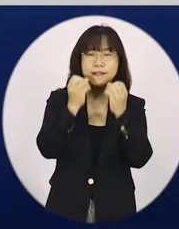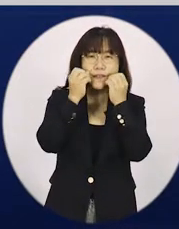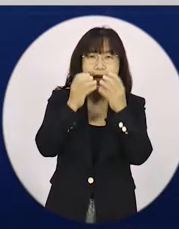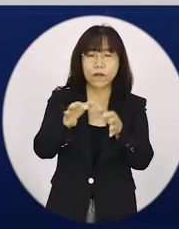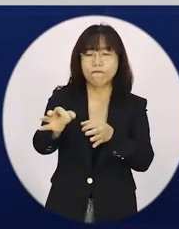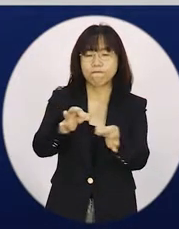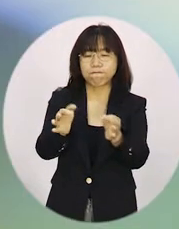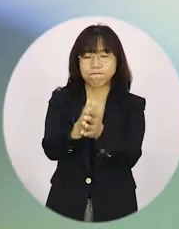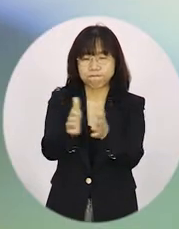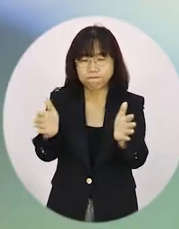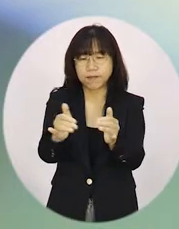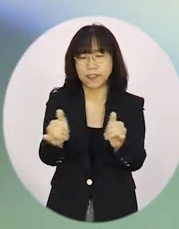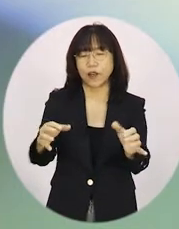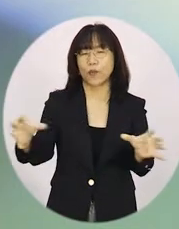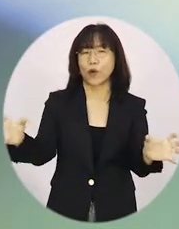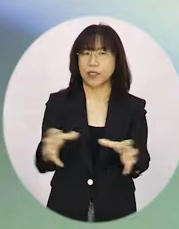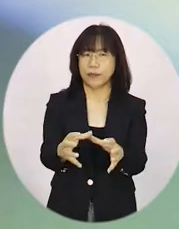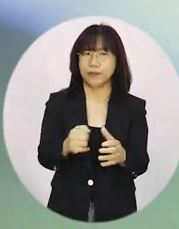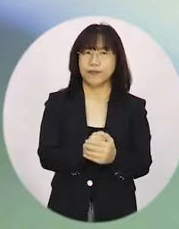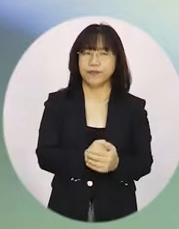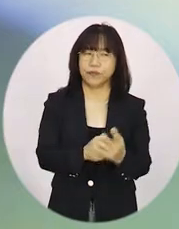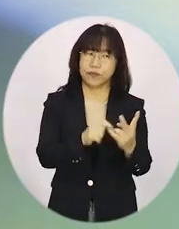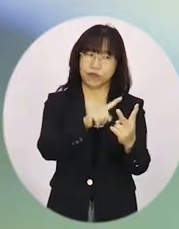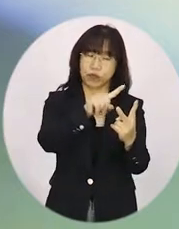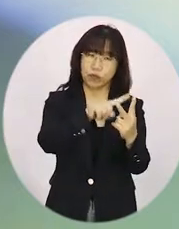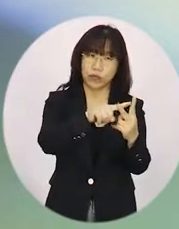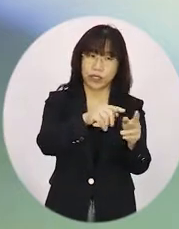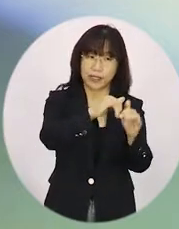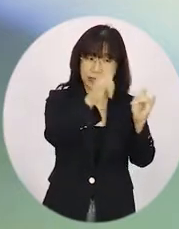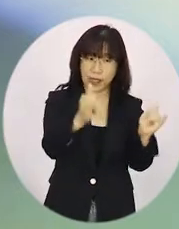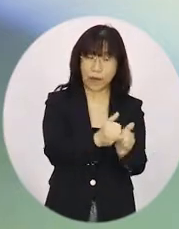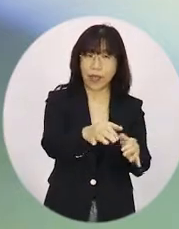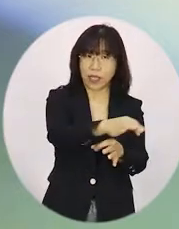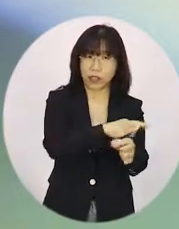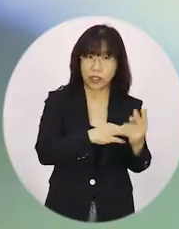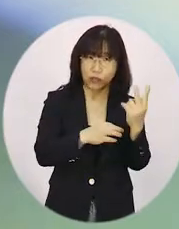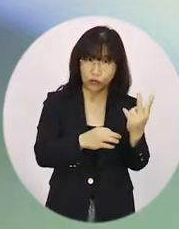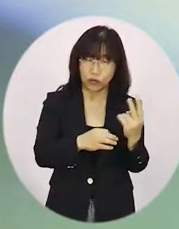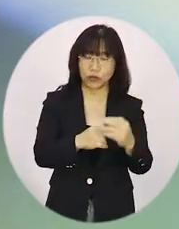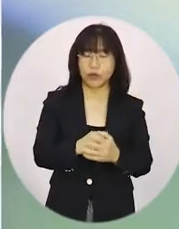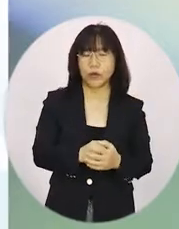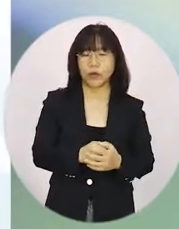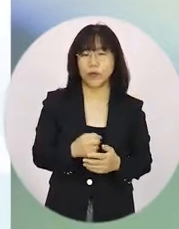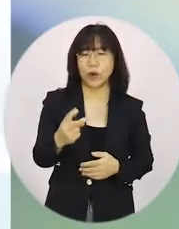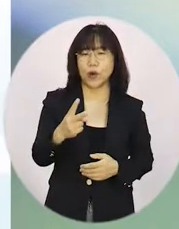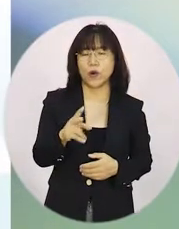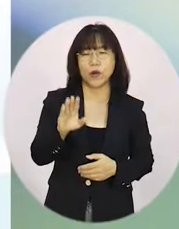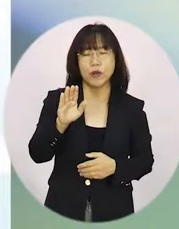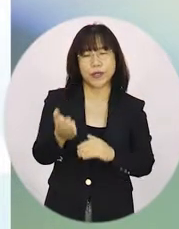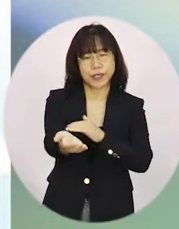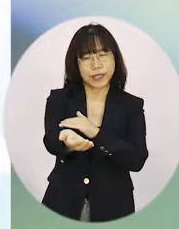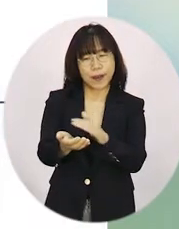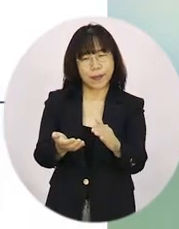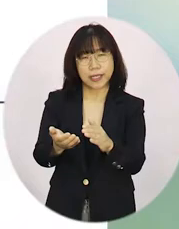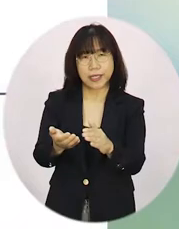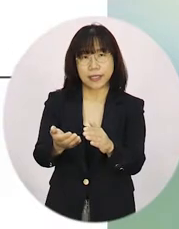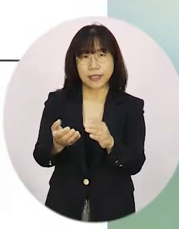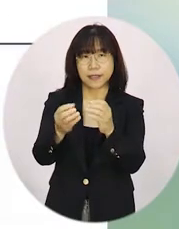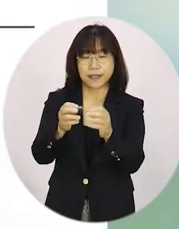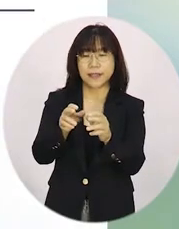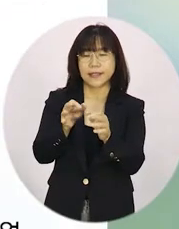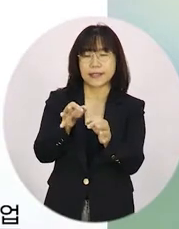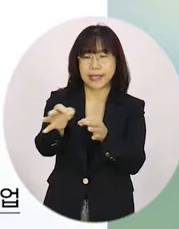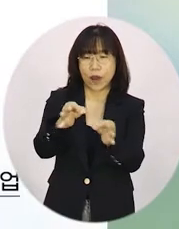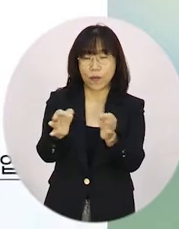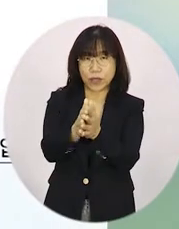모집합니다. 모집은 사회적 경제기업 두 곳과 2년 이내 사회적 경제 조직으로 전환하려는